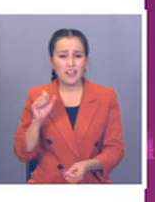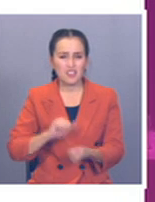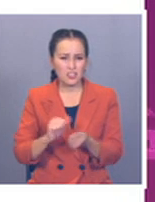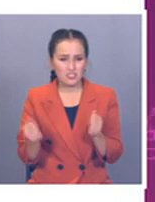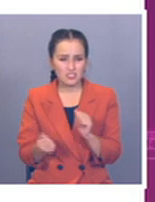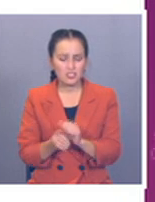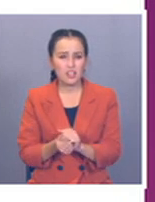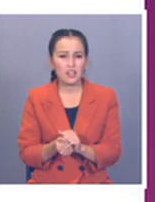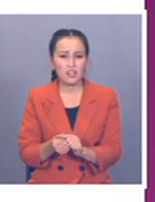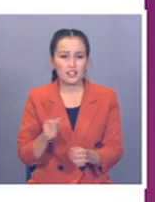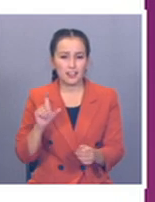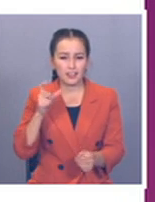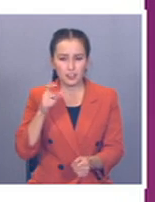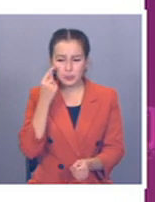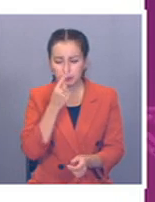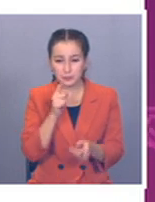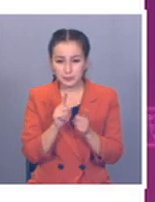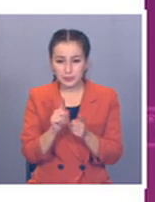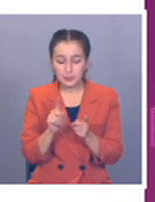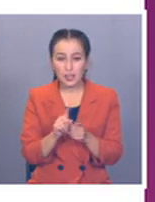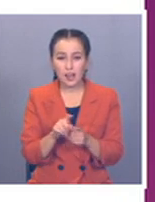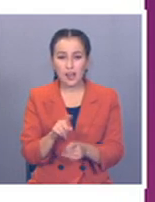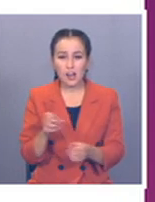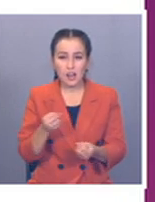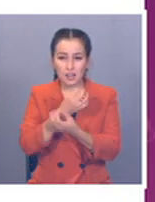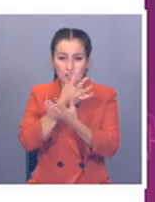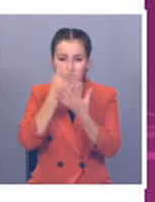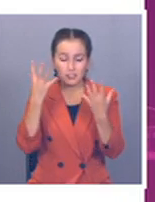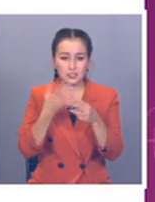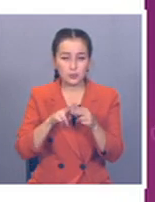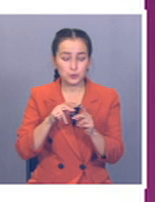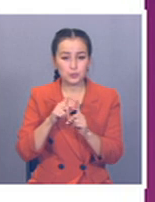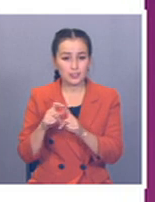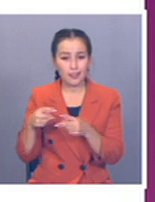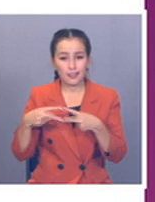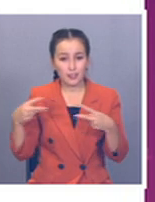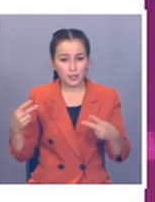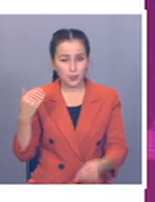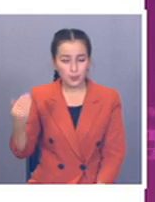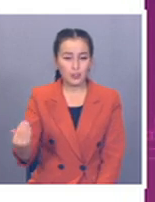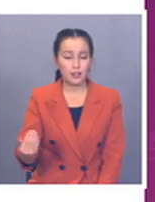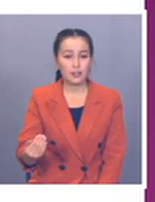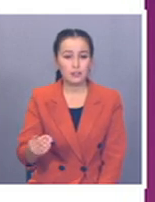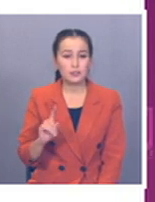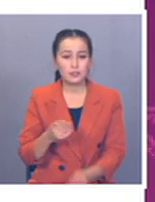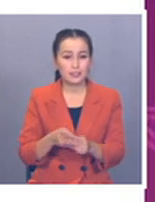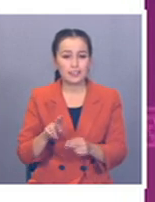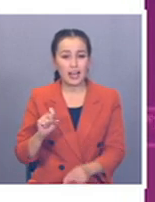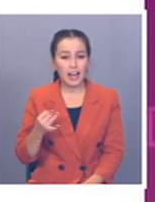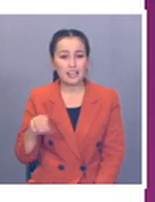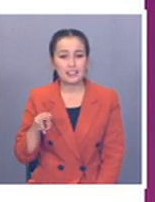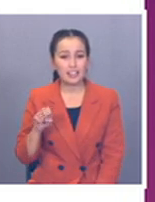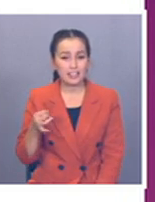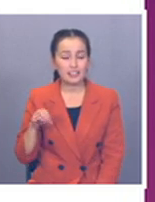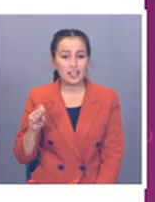иненің көзіндей, ағарып атқан таңдай сөздері теңеуге жатады. Себебі дай, дей, тай,